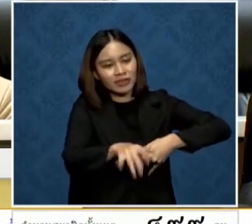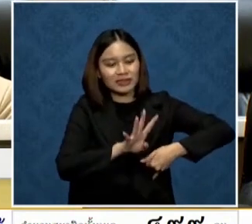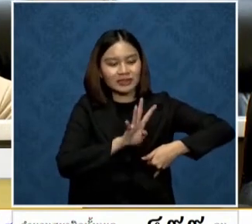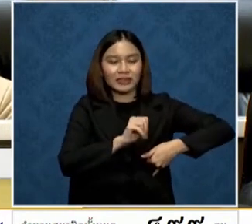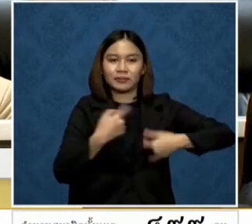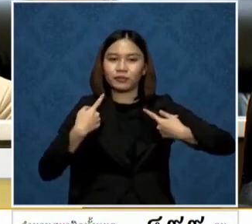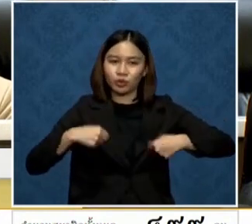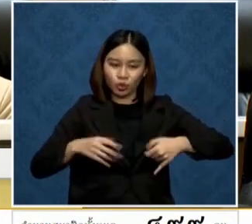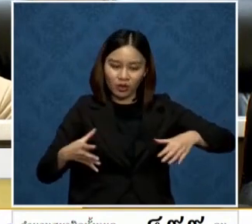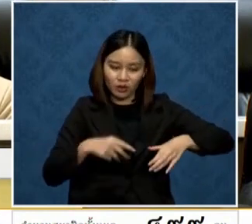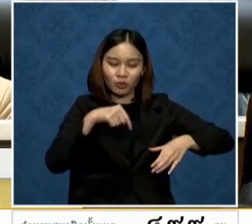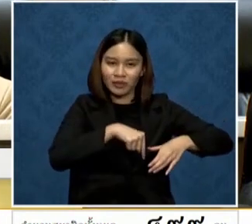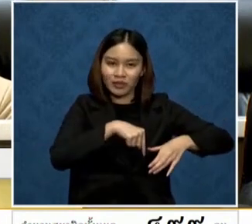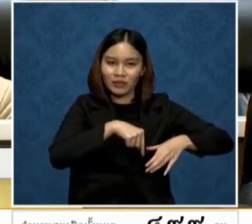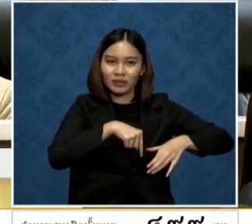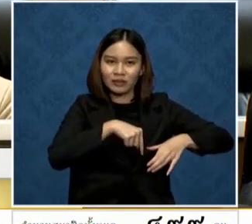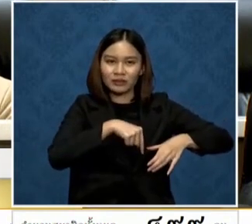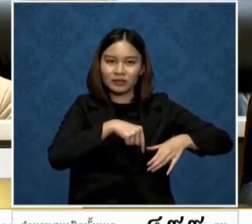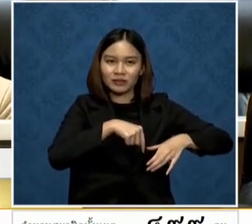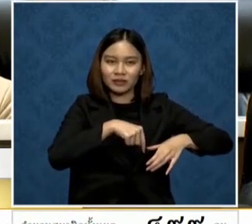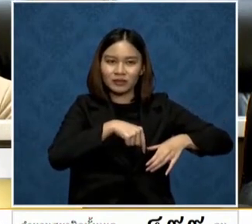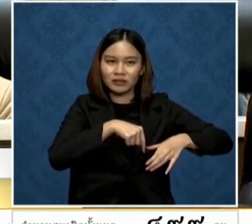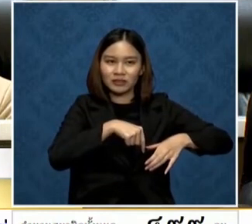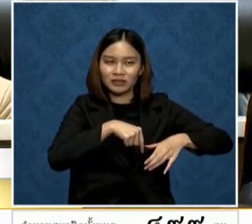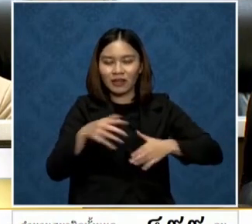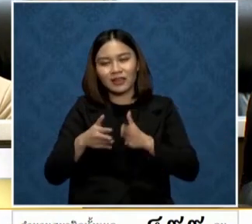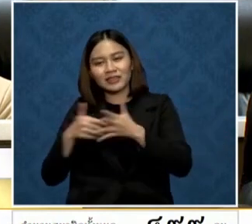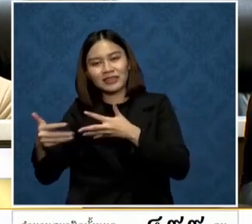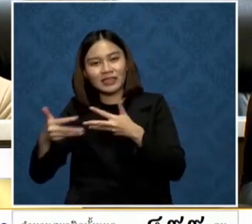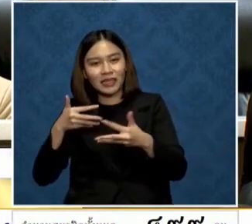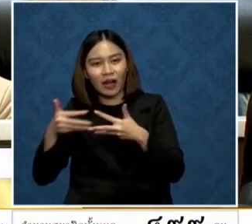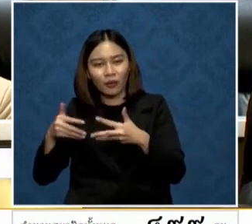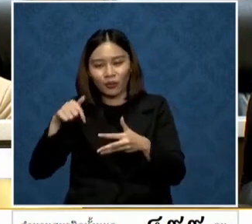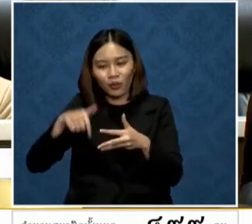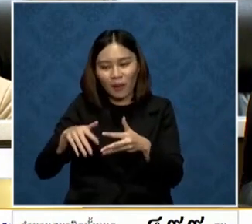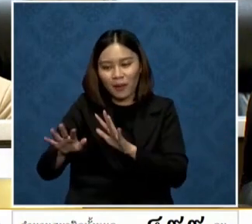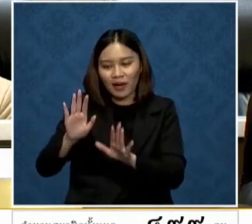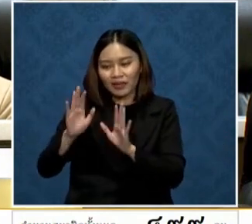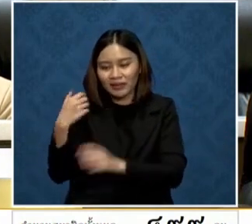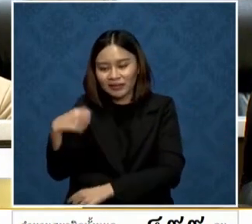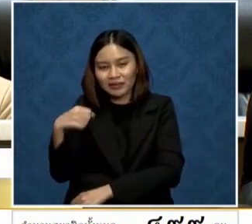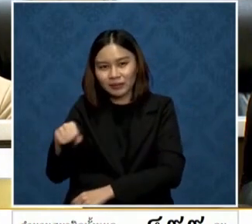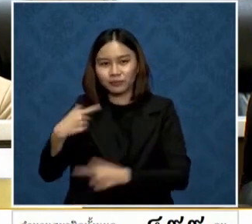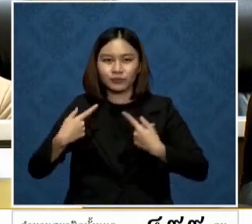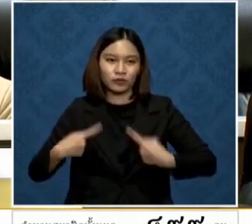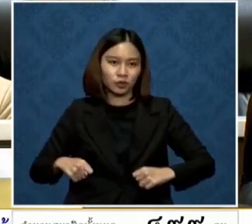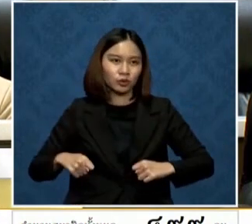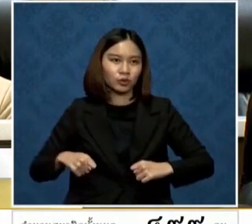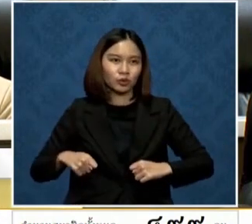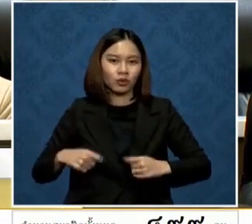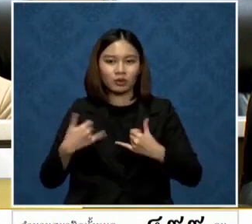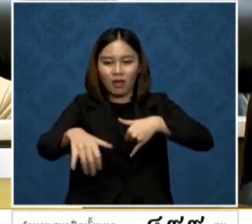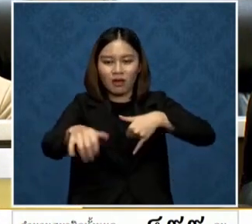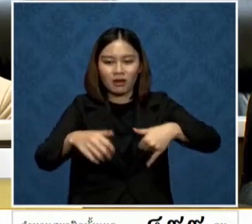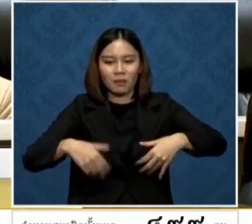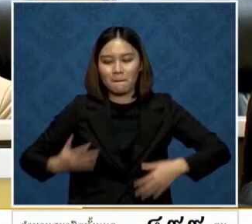ตัวแล้วก็มีไอ้พวกไอ้ไอ้สีเทาเนี่ยไปอยู่อีก10กว่าตัวแล้วไอ้ตัวที่ตัวเดียว 2ตัวเต็มวัด